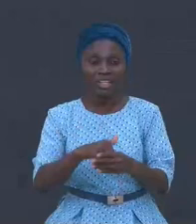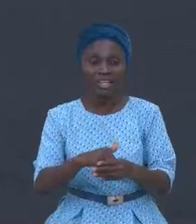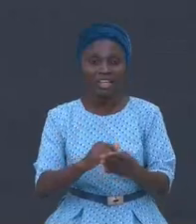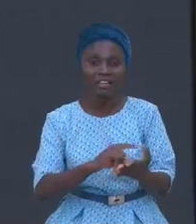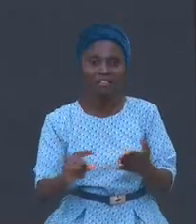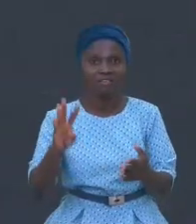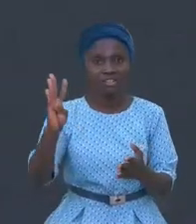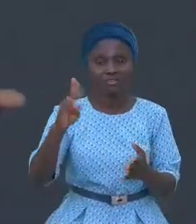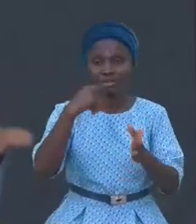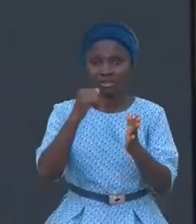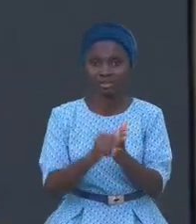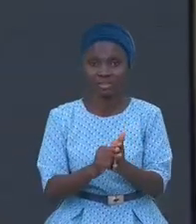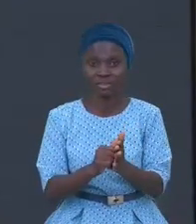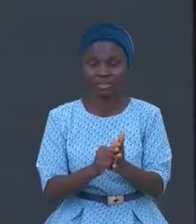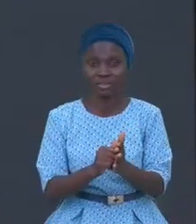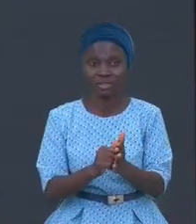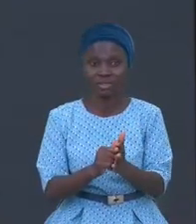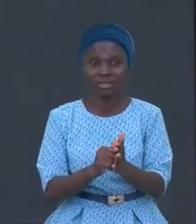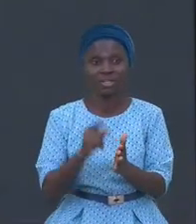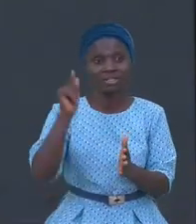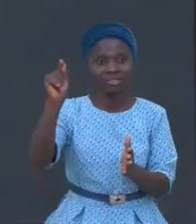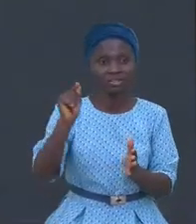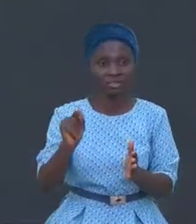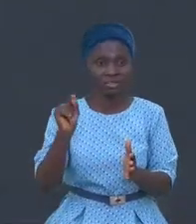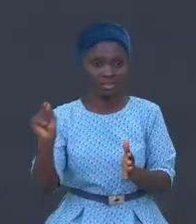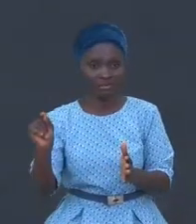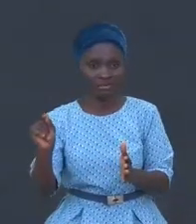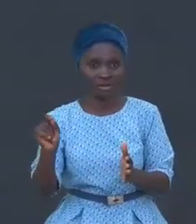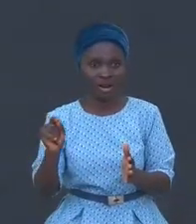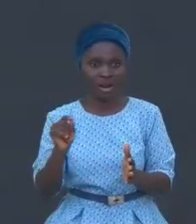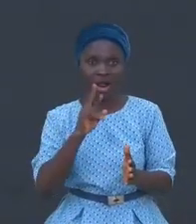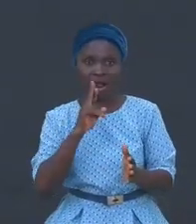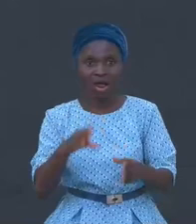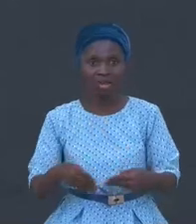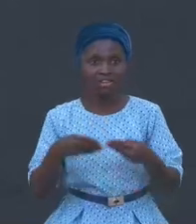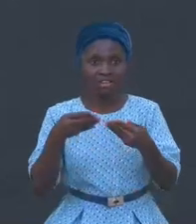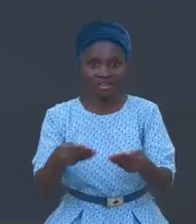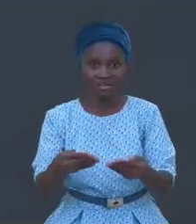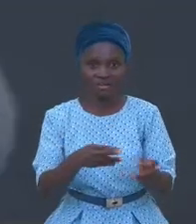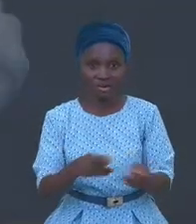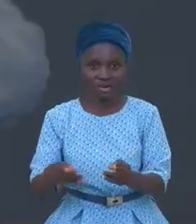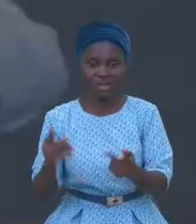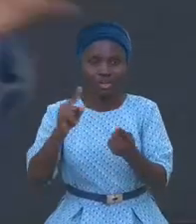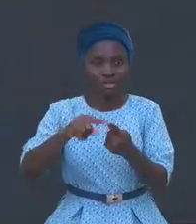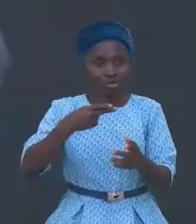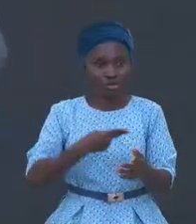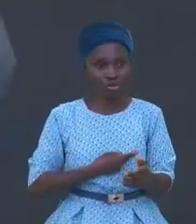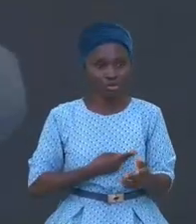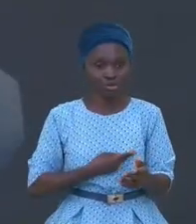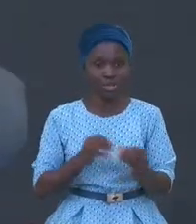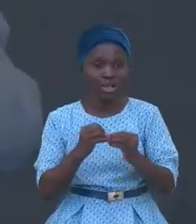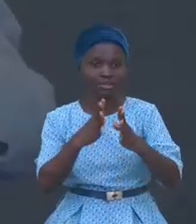Verset 4 dit, lesquels nous assurent de sa part les plus